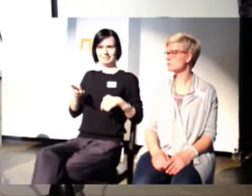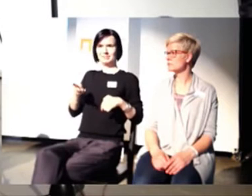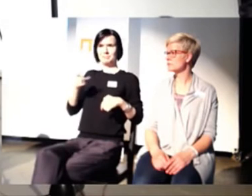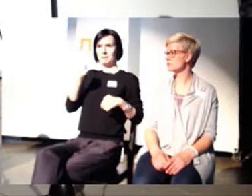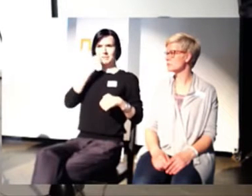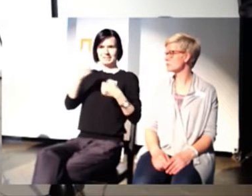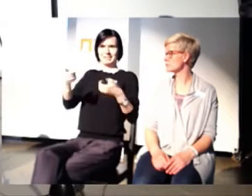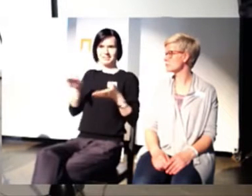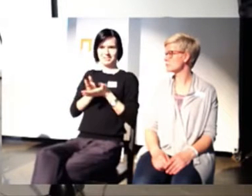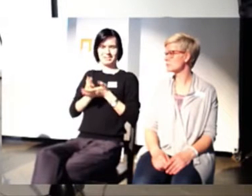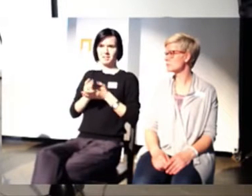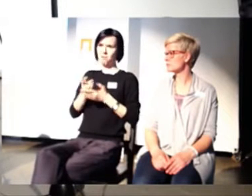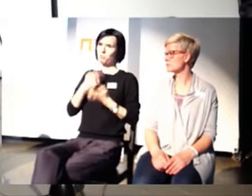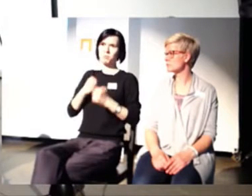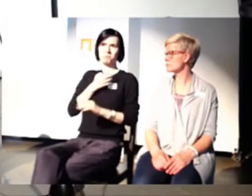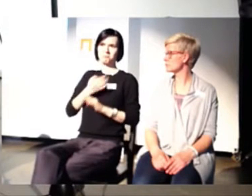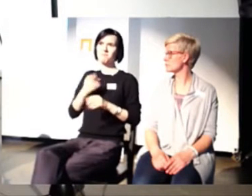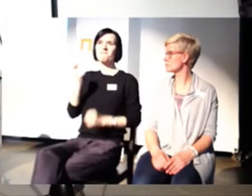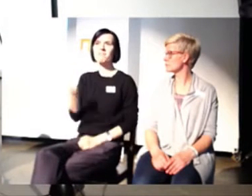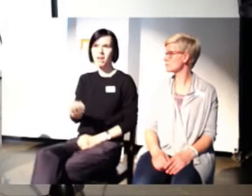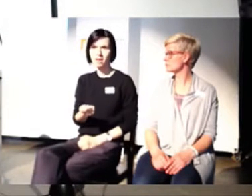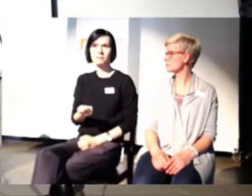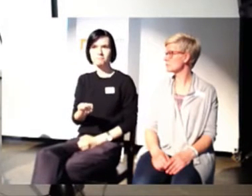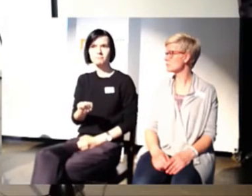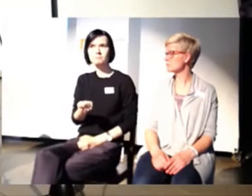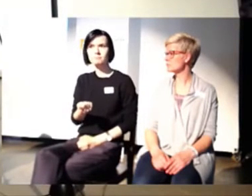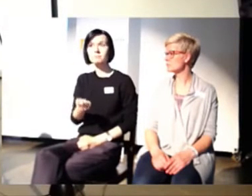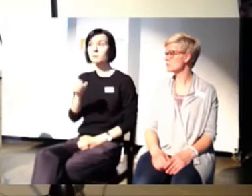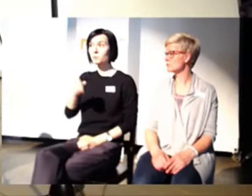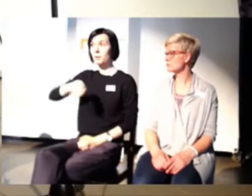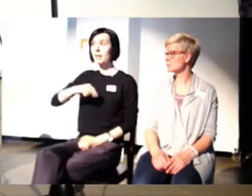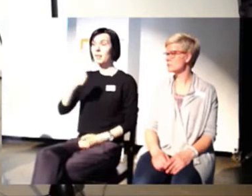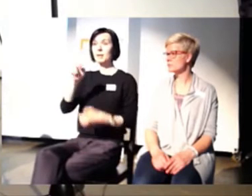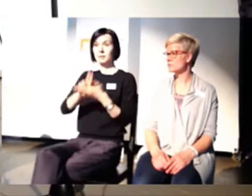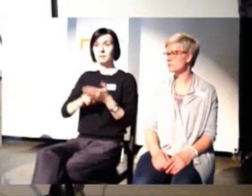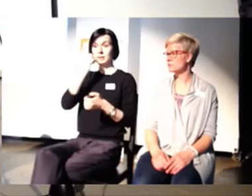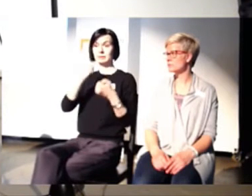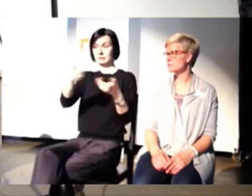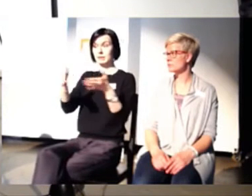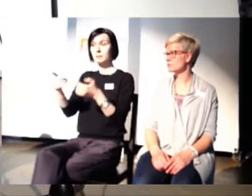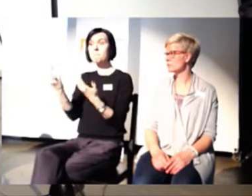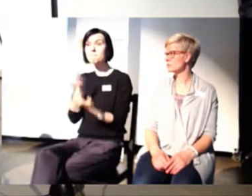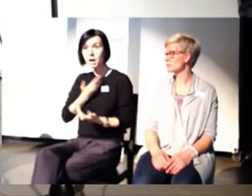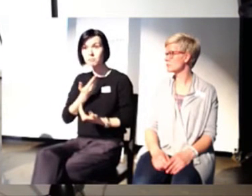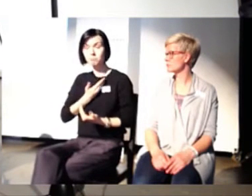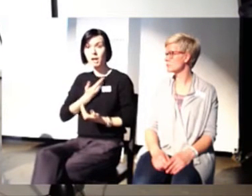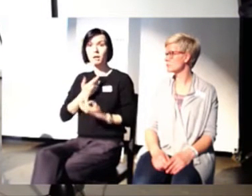residenssiin kysymystä esille. Ja sitten kuitenkin meillä on paljon residenssejä Suomessa.